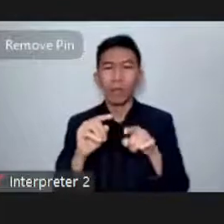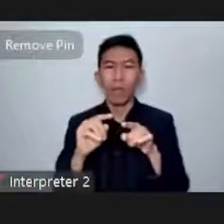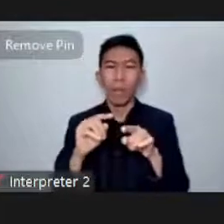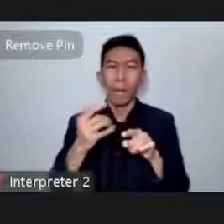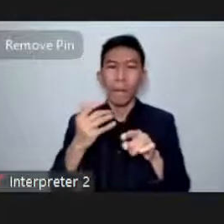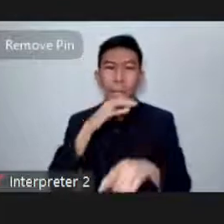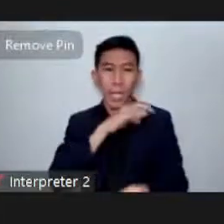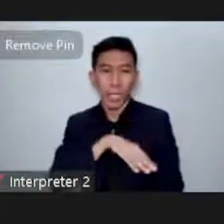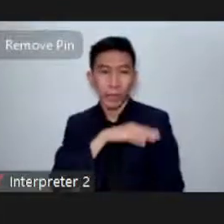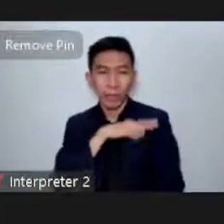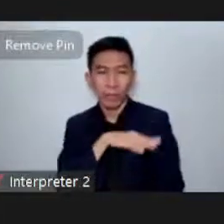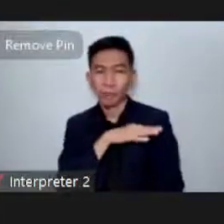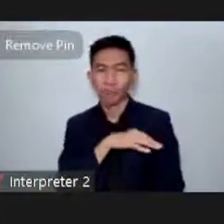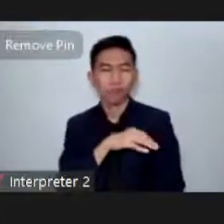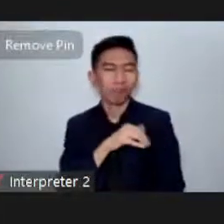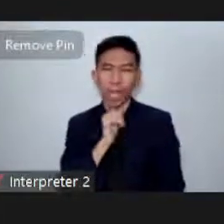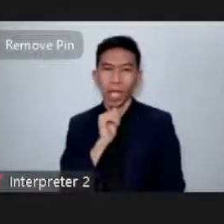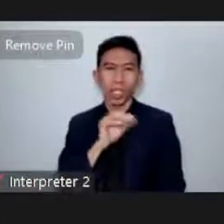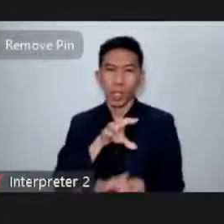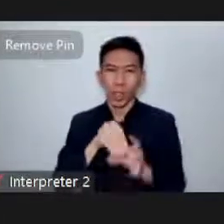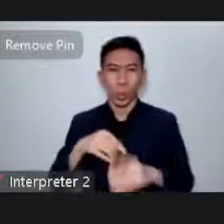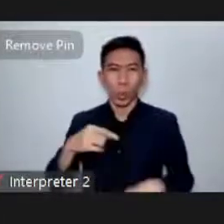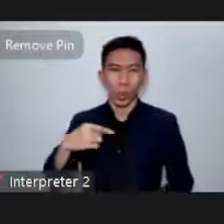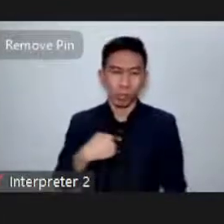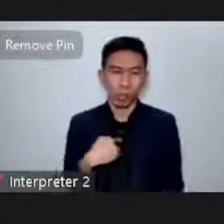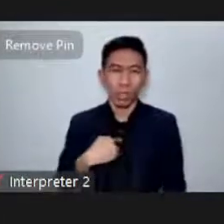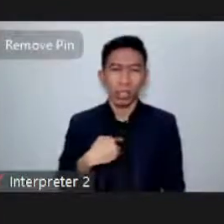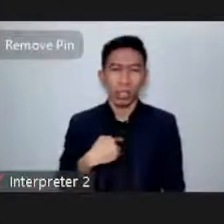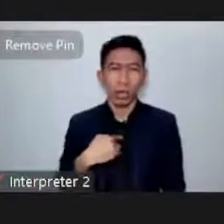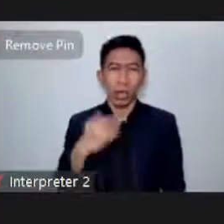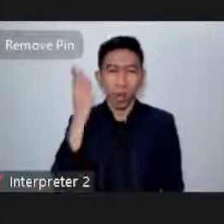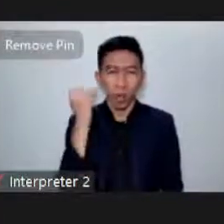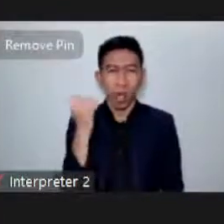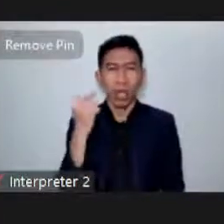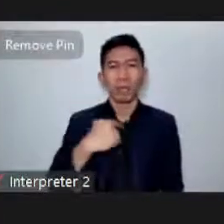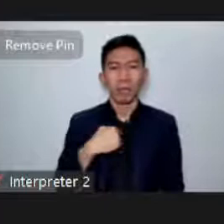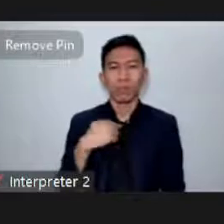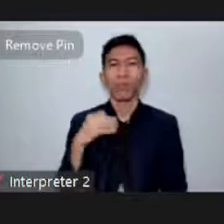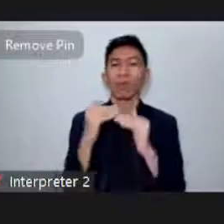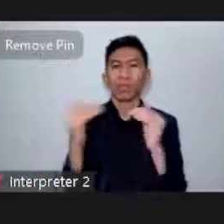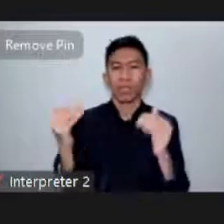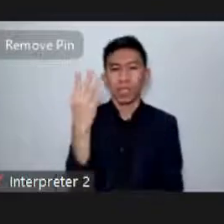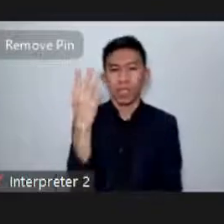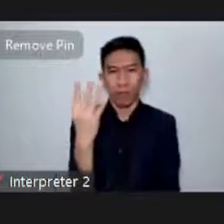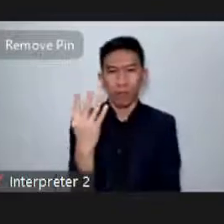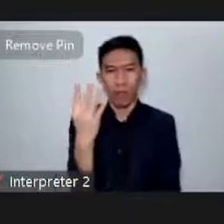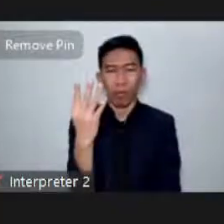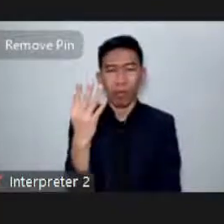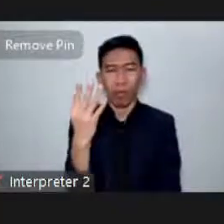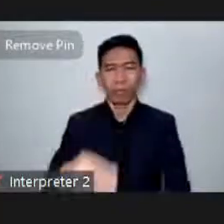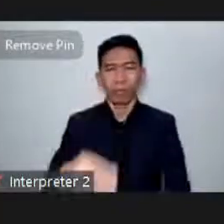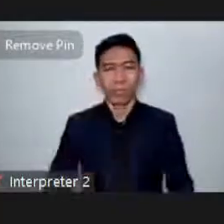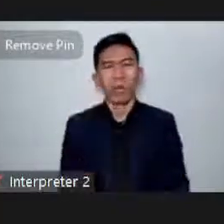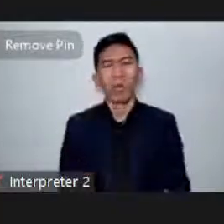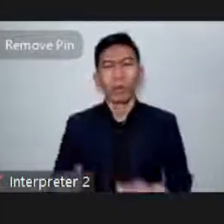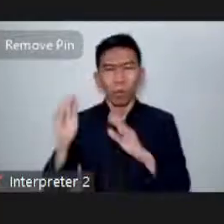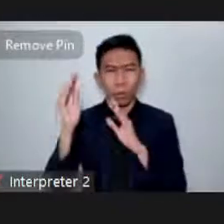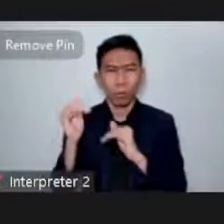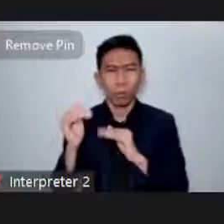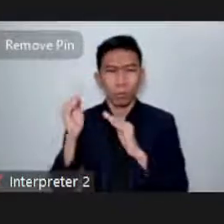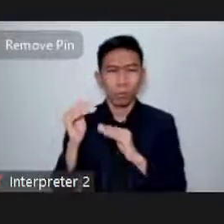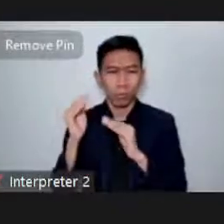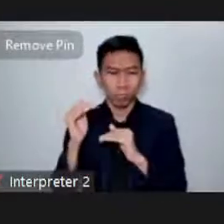ay hindi po kami kasambli. Dahil sa stage 4 na daw po kami. Yun lang po,